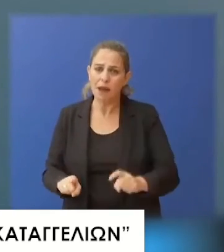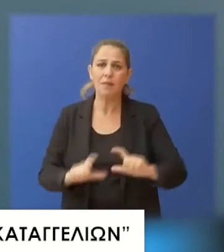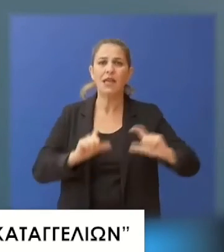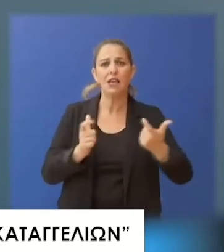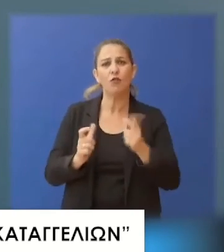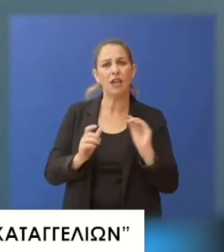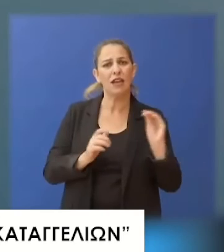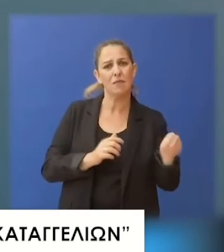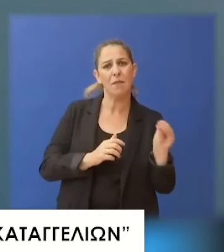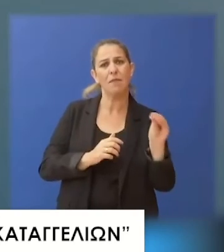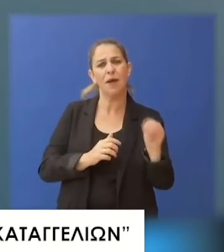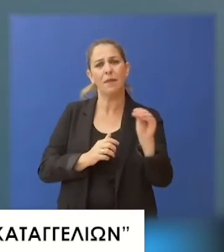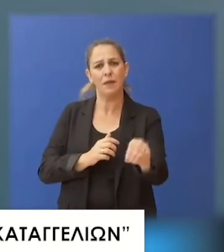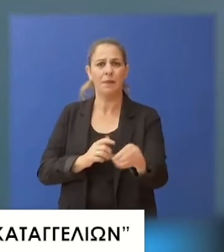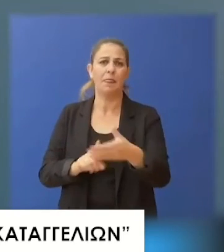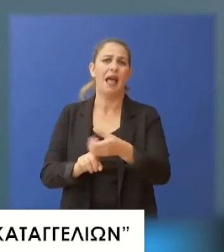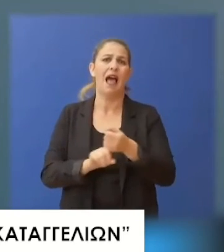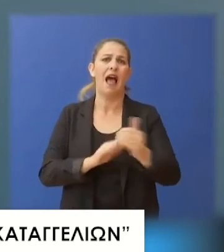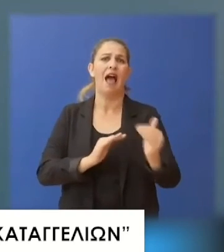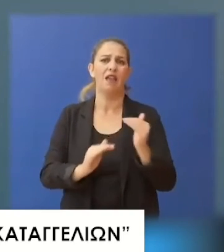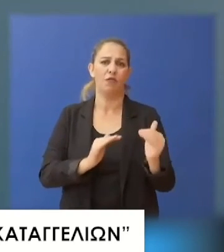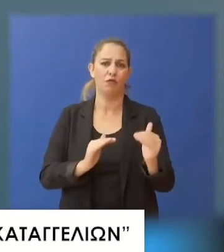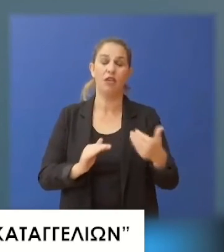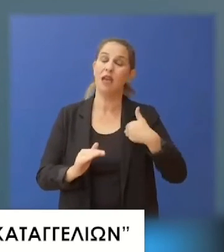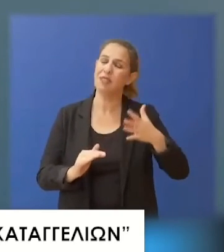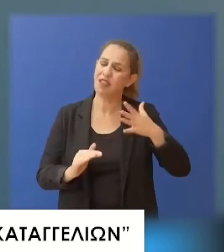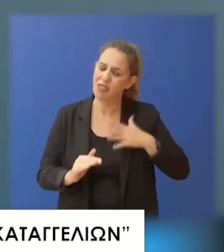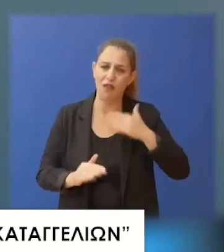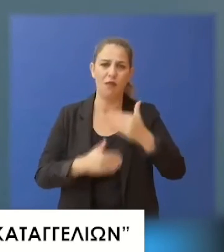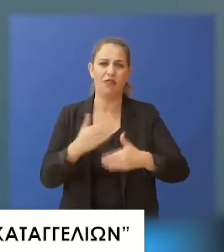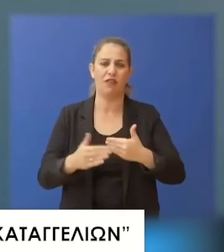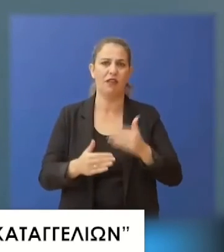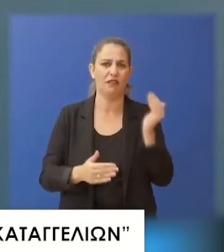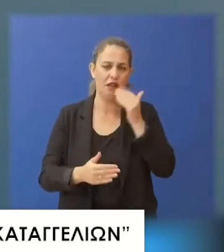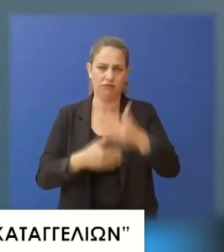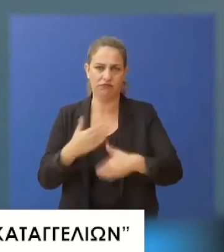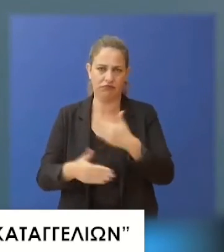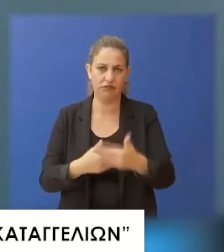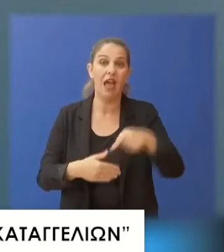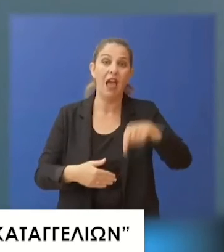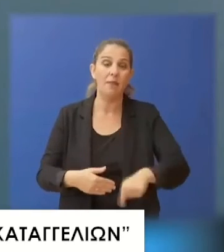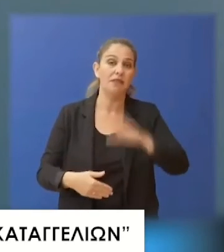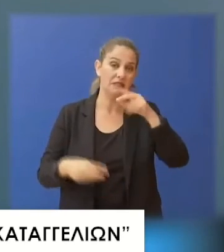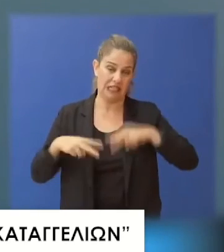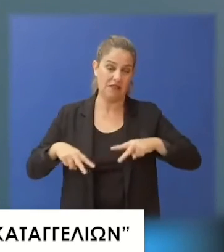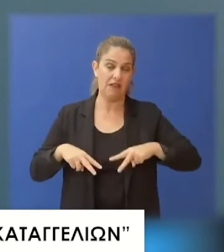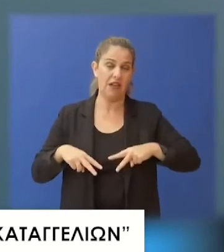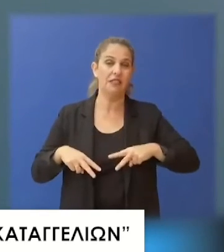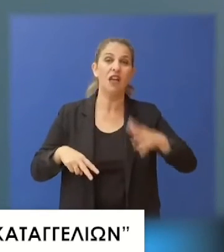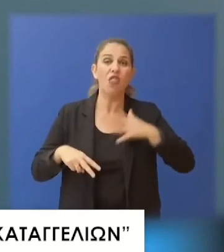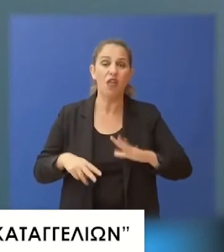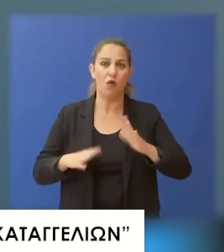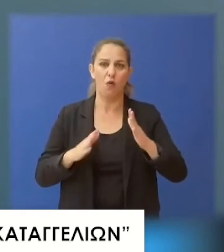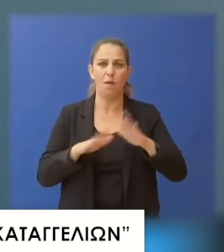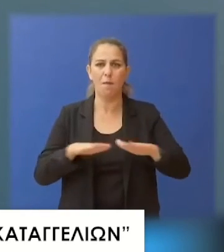θέλουμε να προχωρήσουμε με ακόμη γρηγορότερα βήματα προς τα εκεί. Η κυβέρνησή μας δίνει ιδιαίτερη έμφαση στην αποδρυματοποίηση των παιδιών που βρίσκονται στις